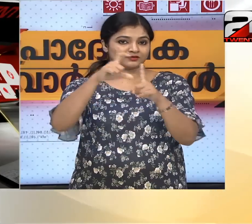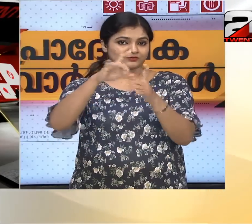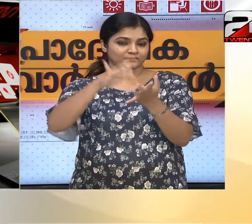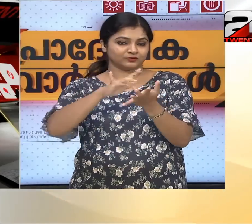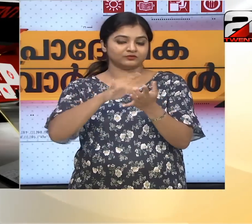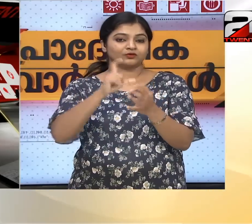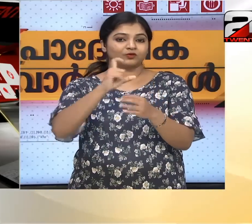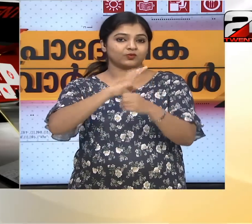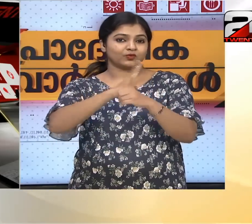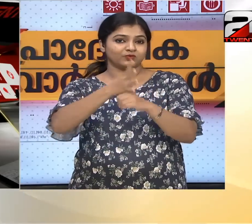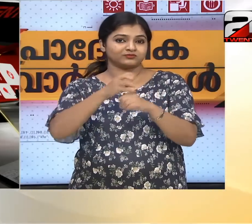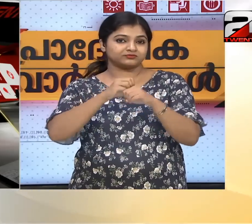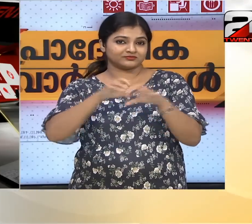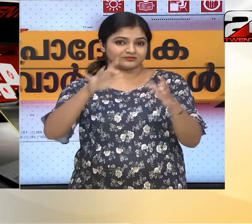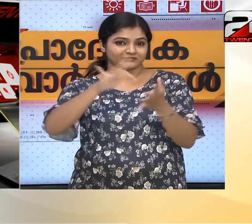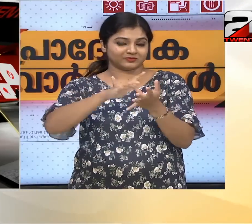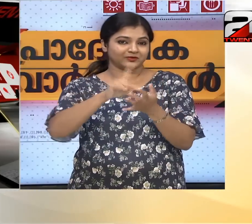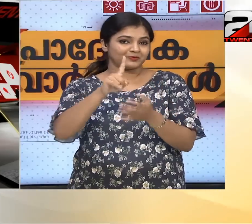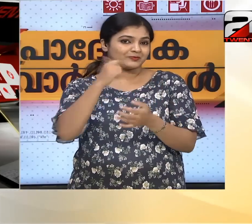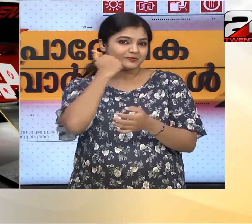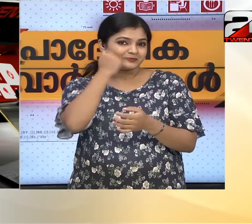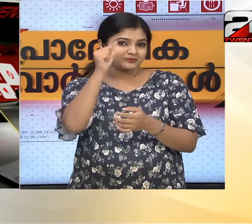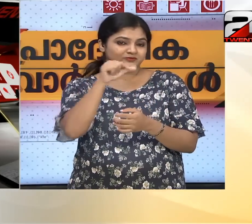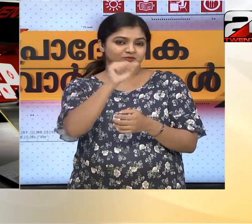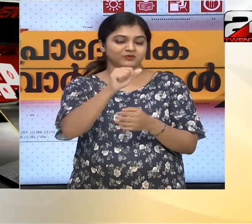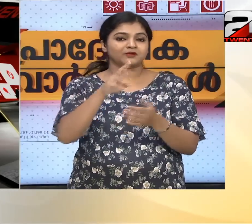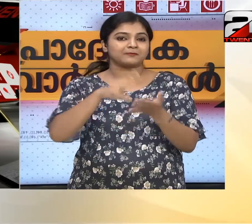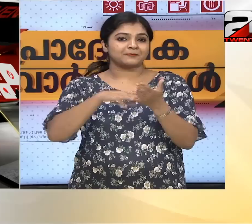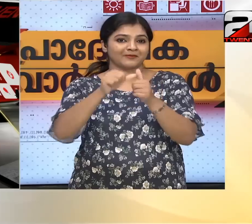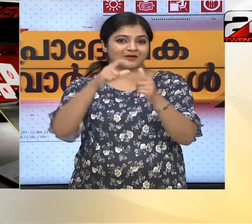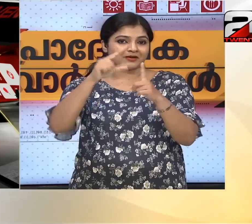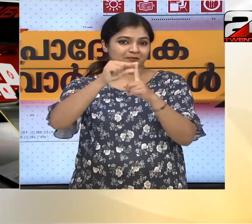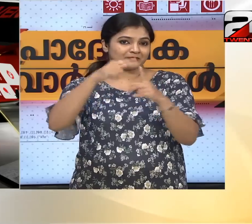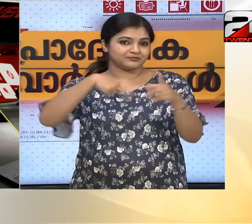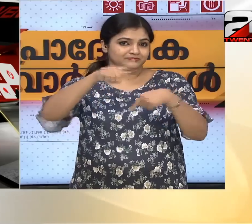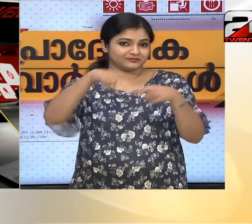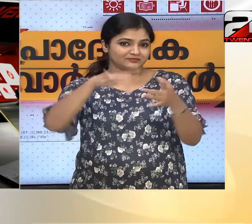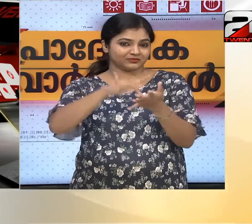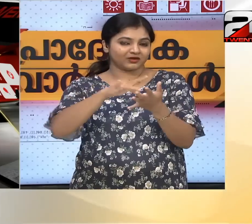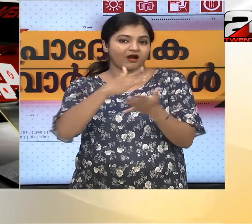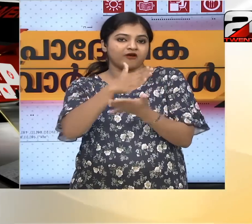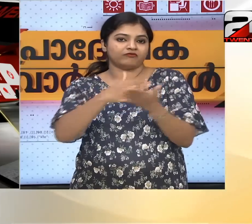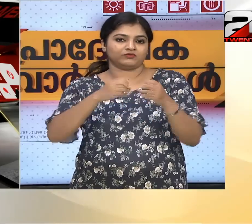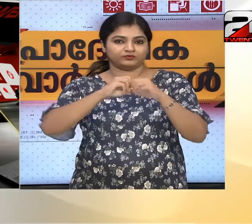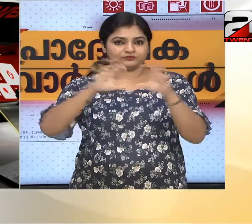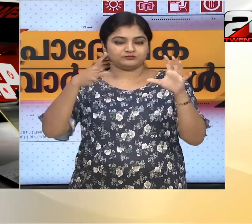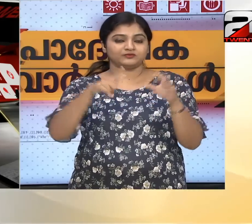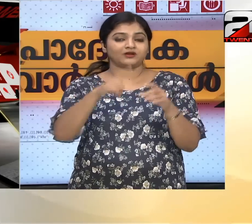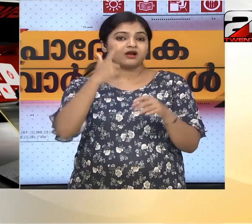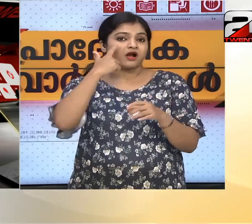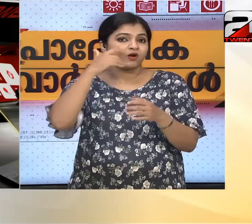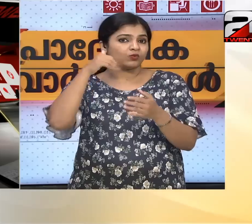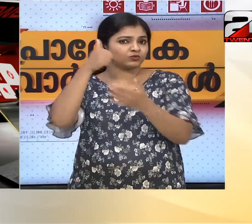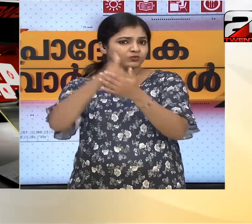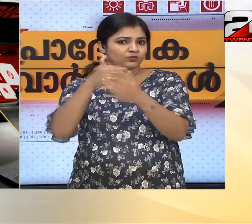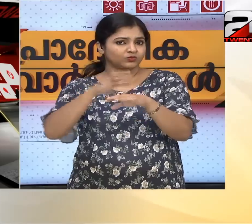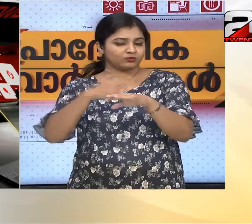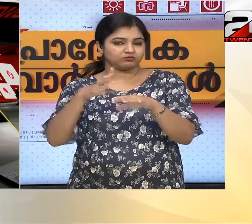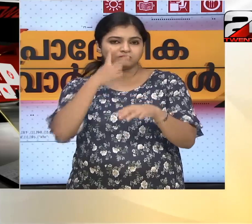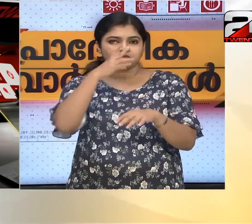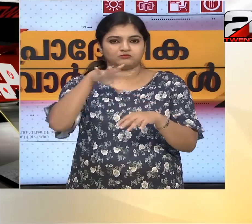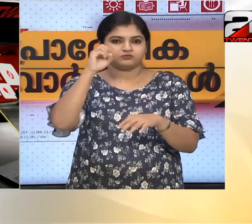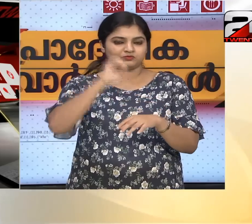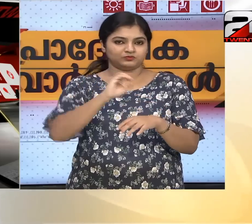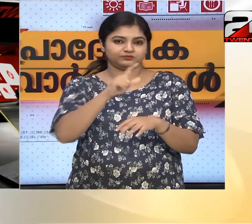കാസർഗോഡ് കോവിഡ് ബാധ സ്ഥിരീകരിച്ച രോഗിയുടെ ഭാഗിക റൂട്ട് മാപ്പ് പുറത്തുവിട്ടു. ഇയാൾ കണ്ണൂരെത്തിയതായി റൂട്ട് മാപ്പിൽ സ്ഥിരീകരണമില്ല. രോഗി